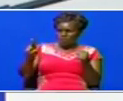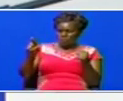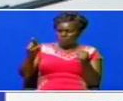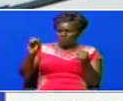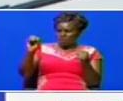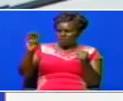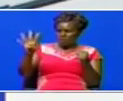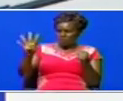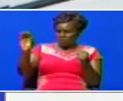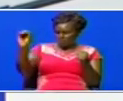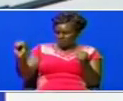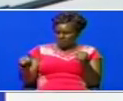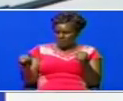0.01%.